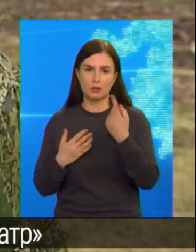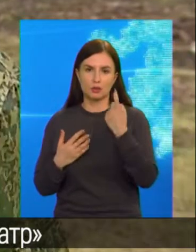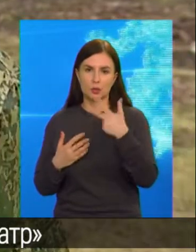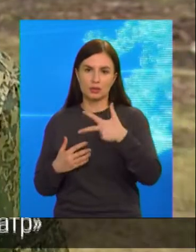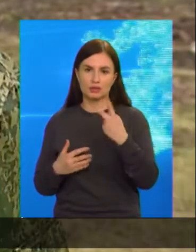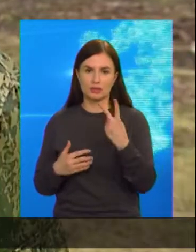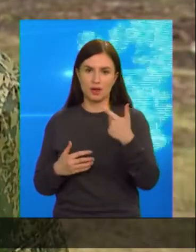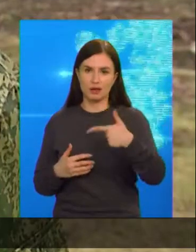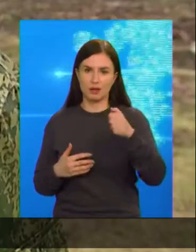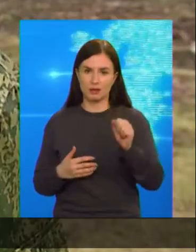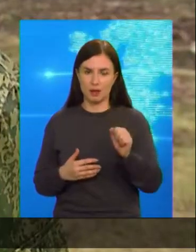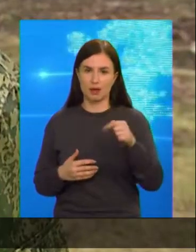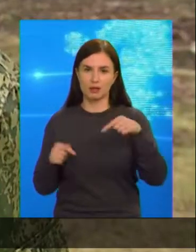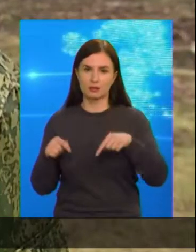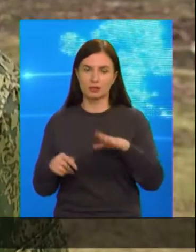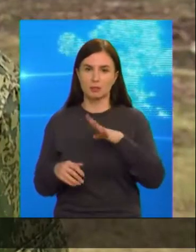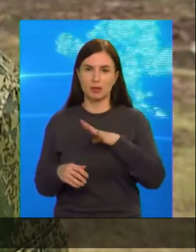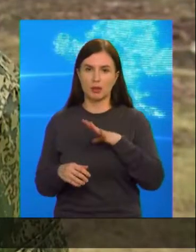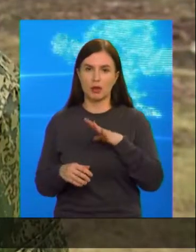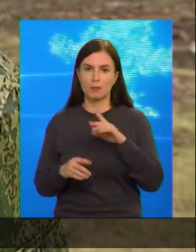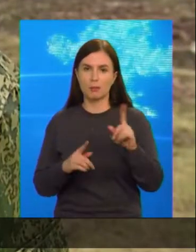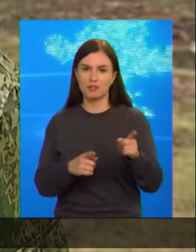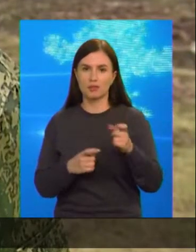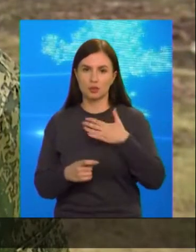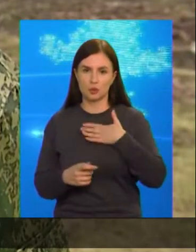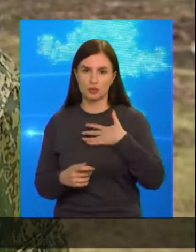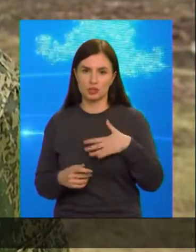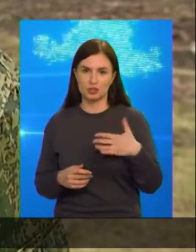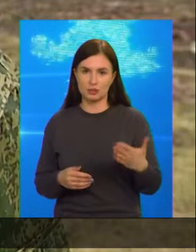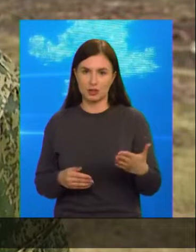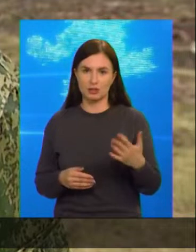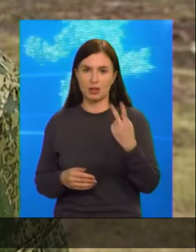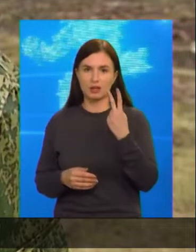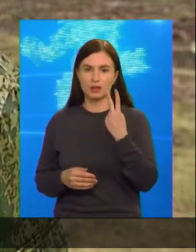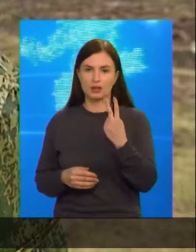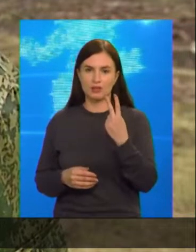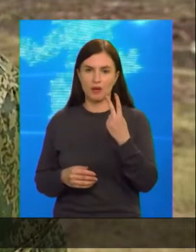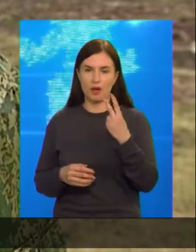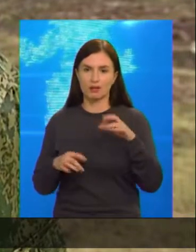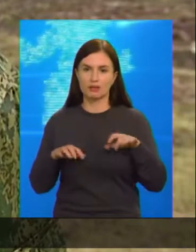гектара. Здесь было привлечено с нашей стороны 2 трактора